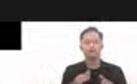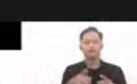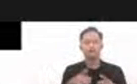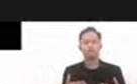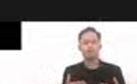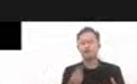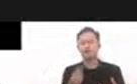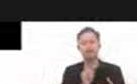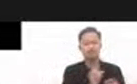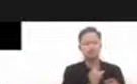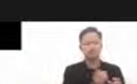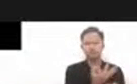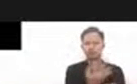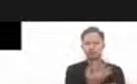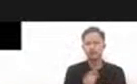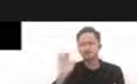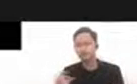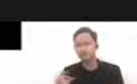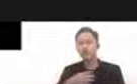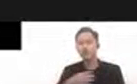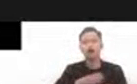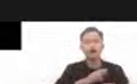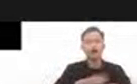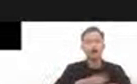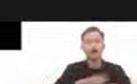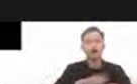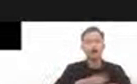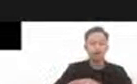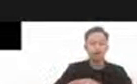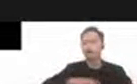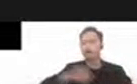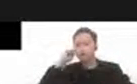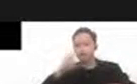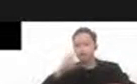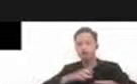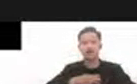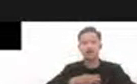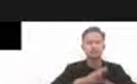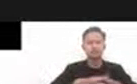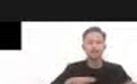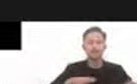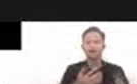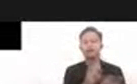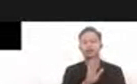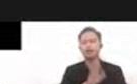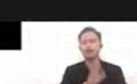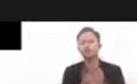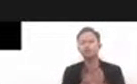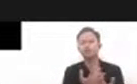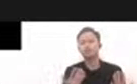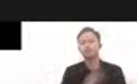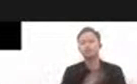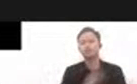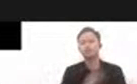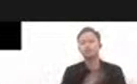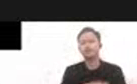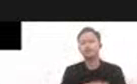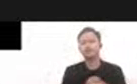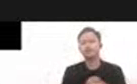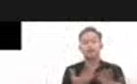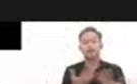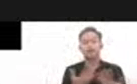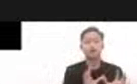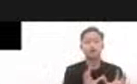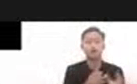hal-hal yang terkait dengan hak anak hak perempuan hak masyarakat adat dan hak-hak masyarakat atau